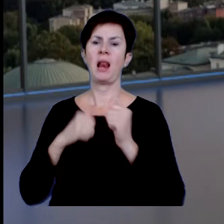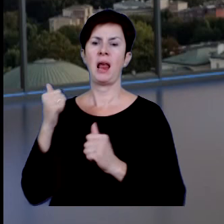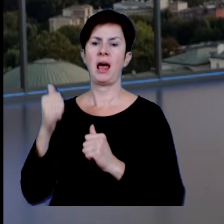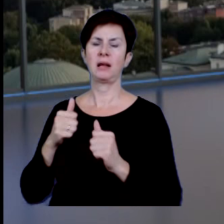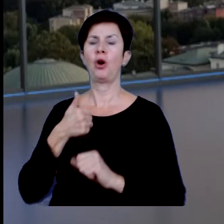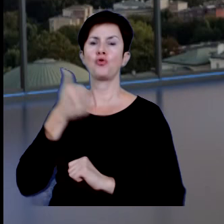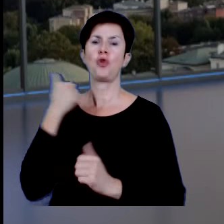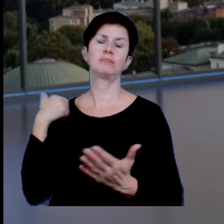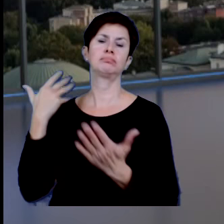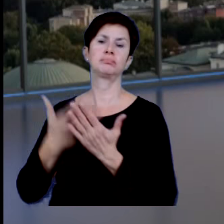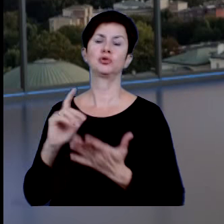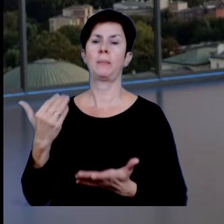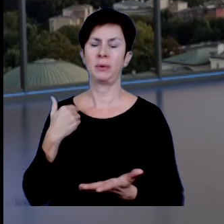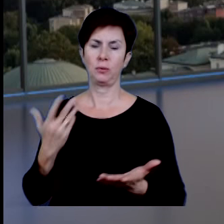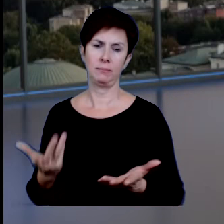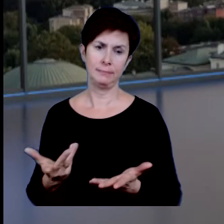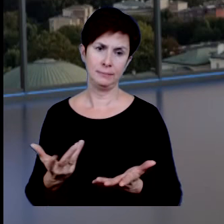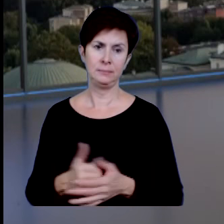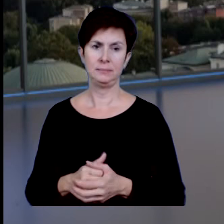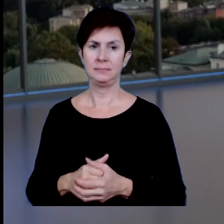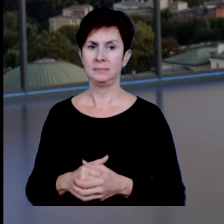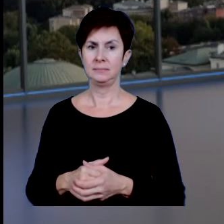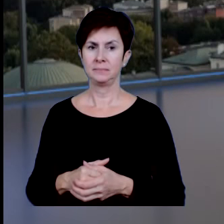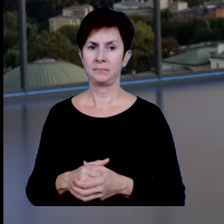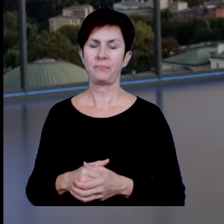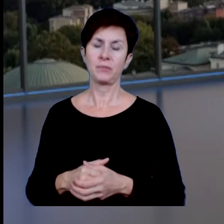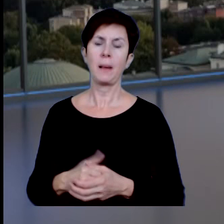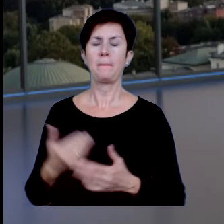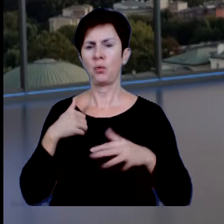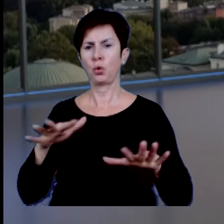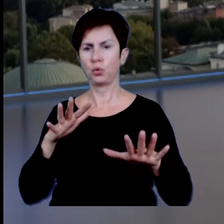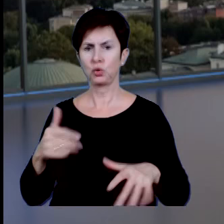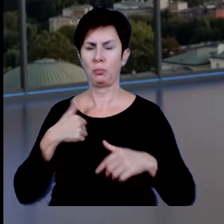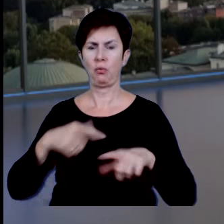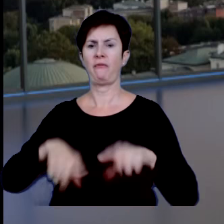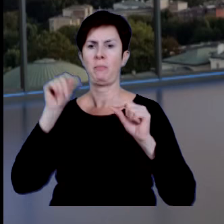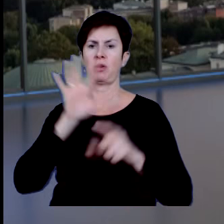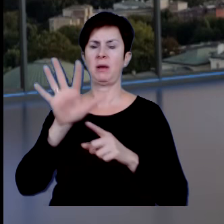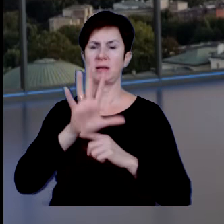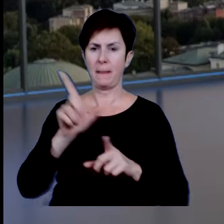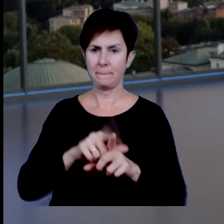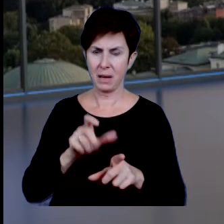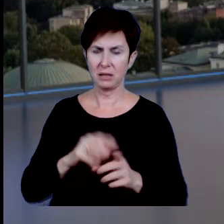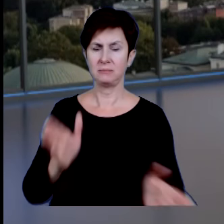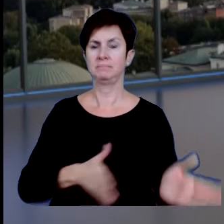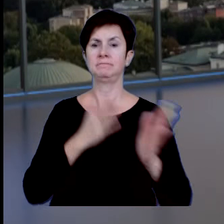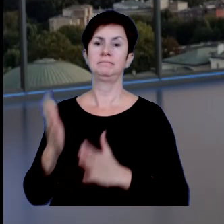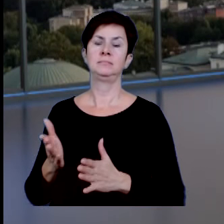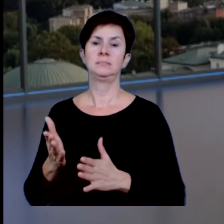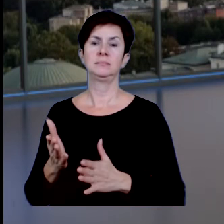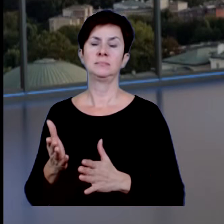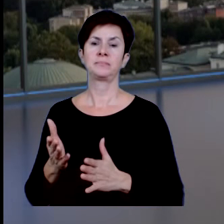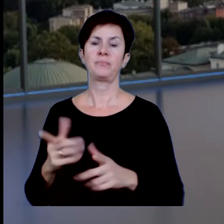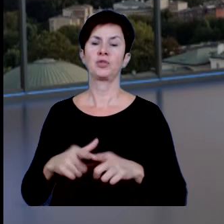No, politycznie w zasadzie dość dużo się działo, tak? Mieliśmy wybory 15 października, mieliśmy potem jeszcze kolejne